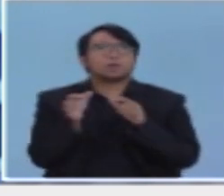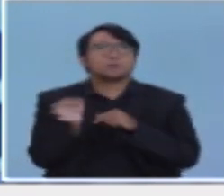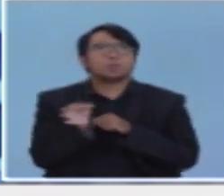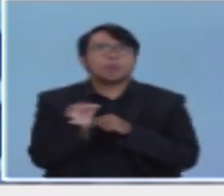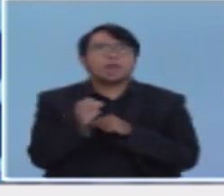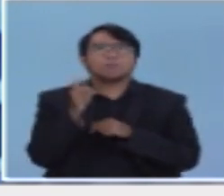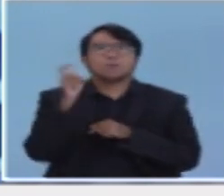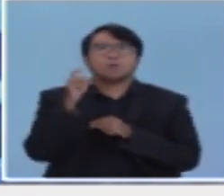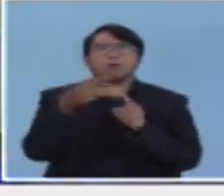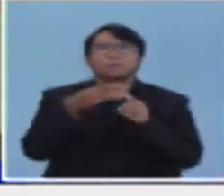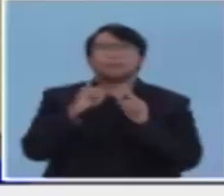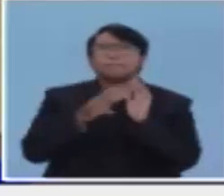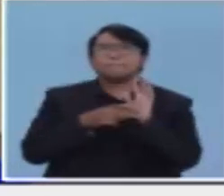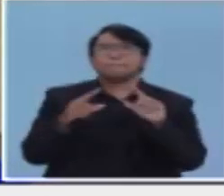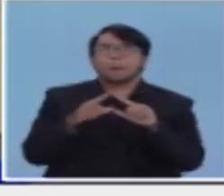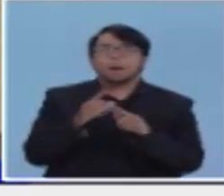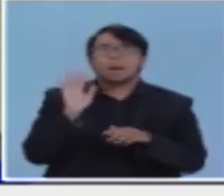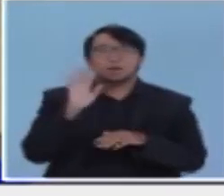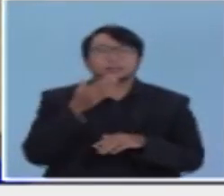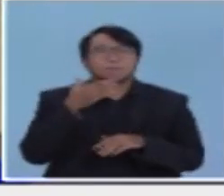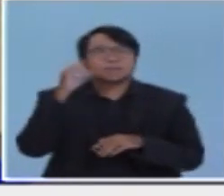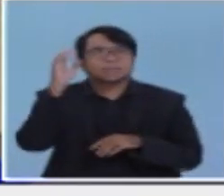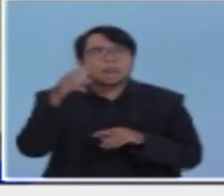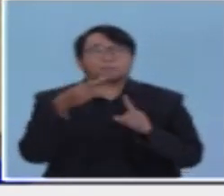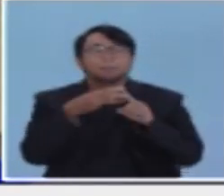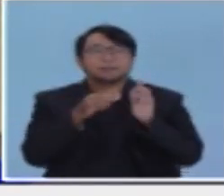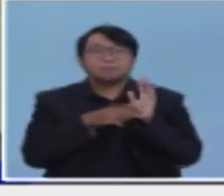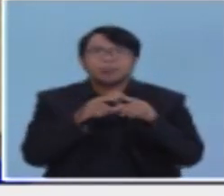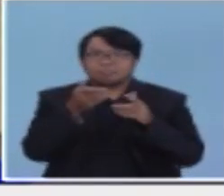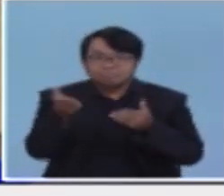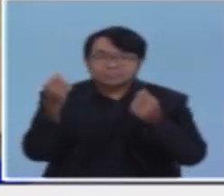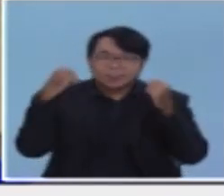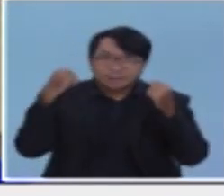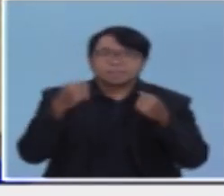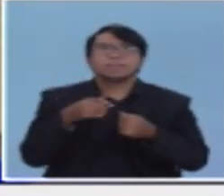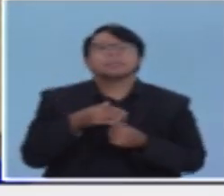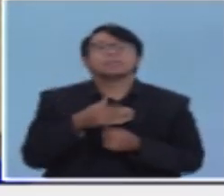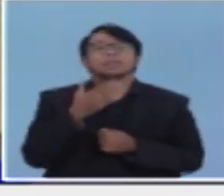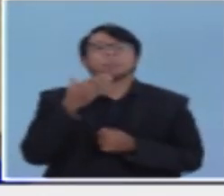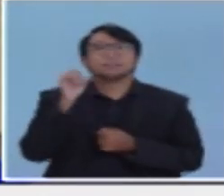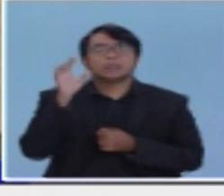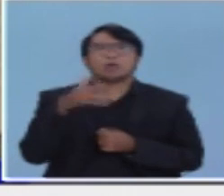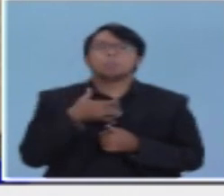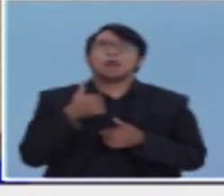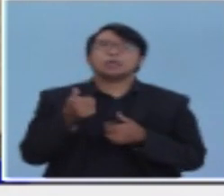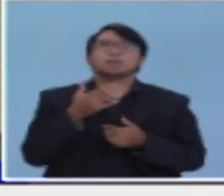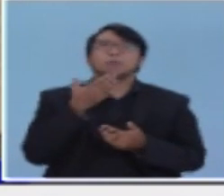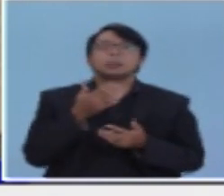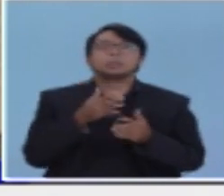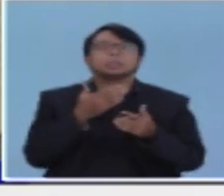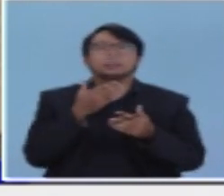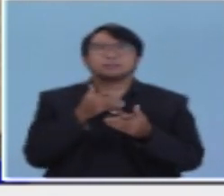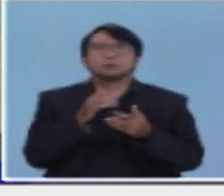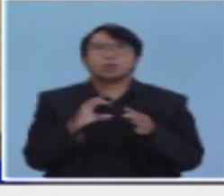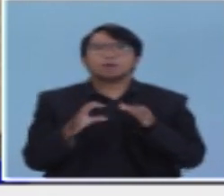Arya. Selamat siang, Pak Bima Arya, apa kabar? Selamat siang, alhamdulillah baik, siapa? Ya, baik, terima kasih sudah bergabung bersama kami di iNews Siang. Nah,